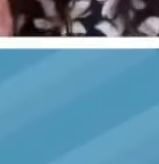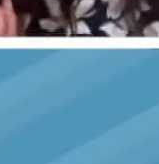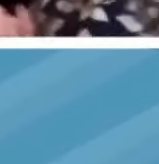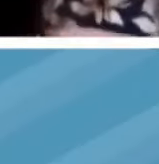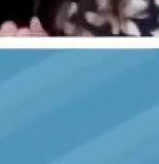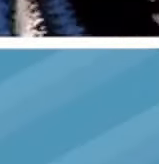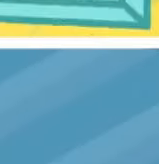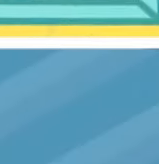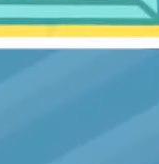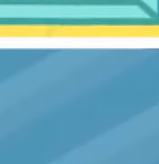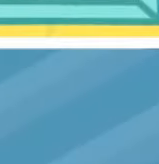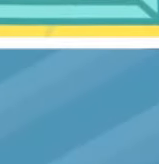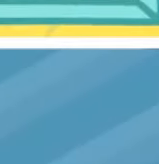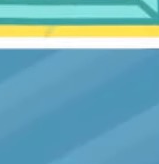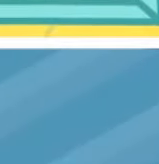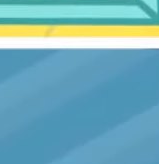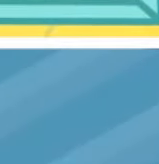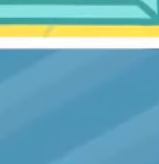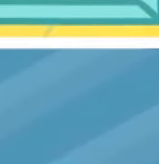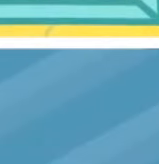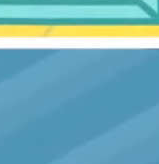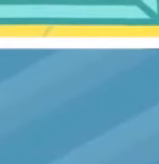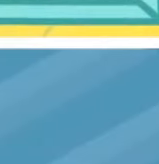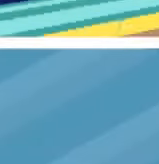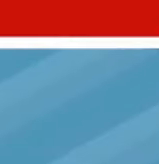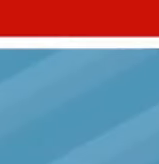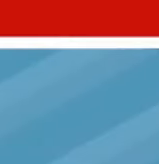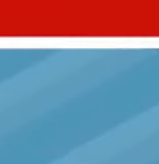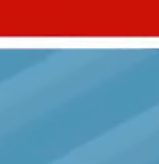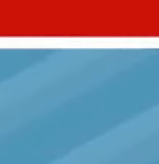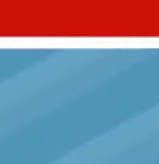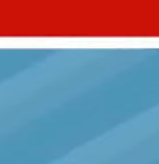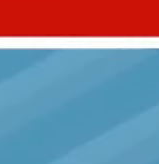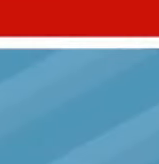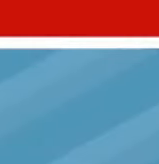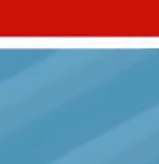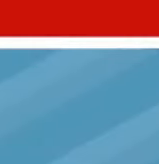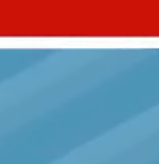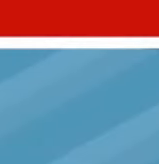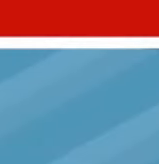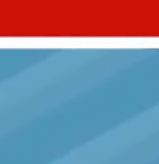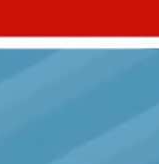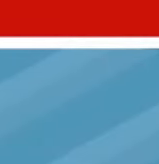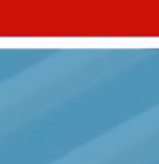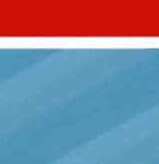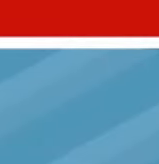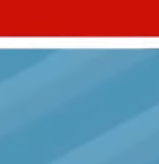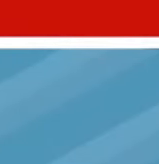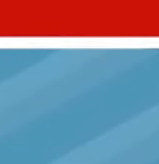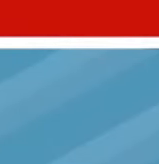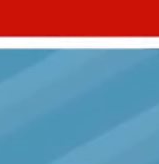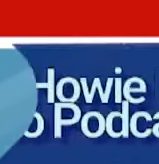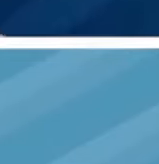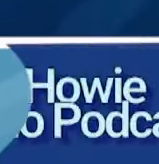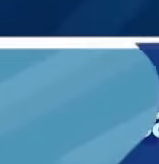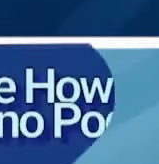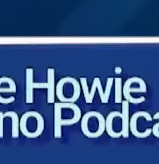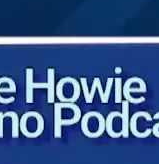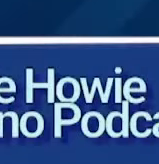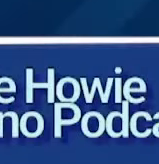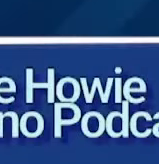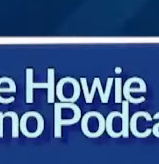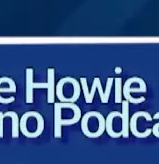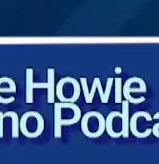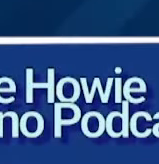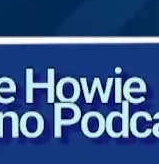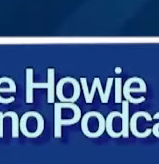ibang personalities. Wala na akong ginawa sa buhay ko kundi magbanda. Pero ba ditong sacred cows, bawal imbestigahan. I think